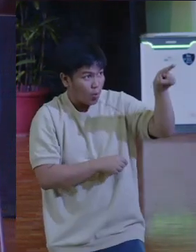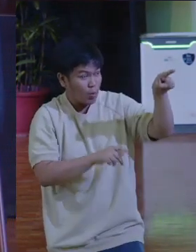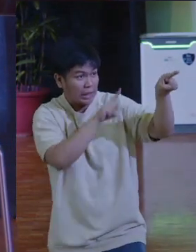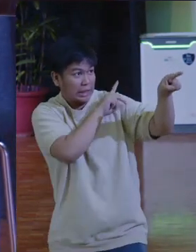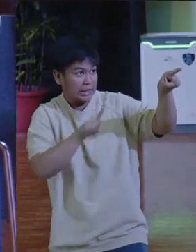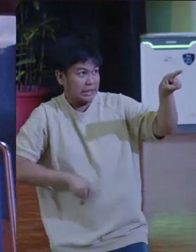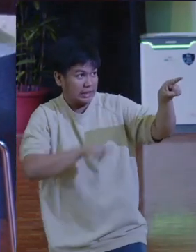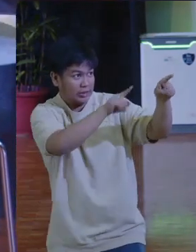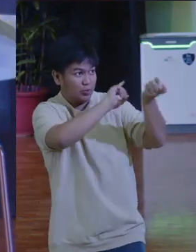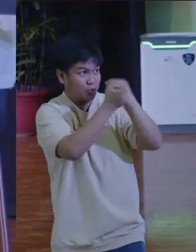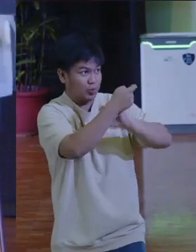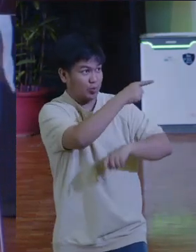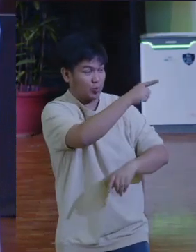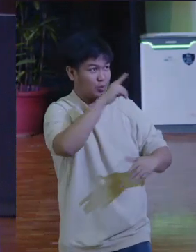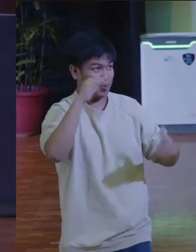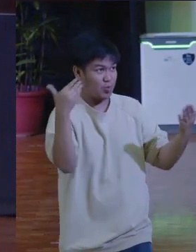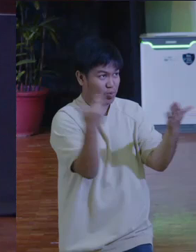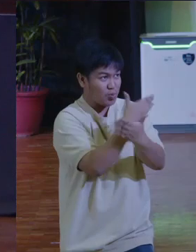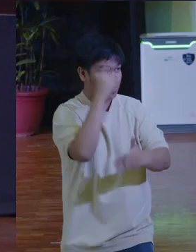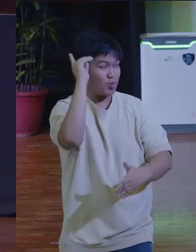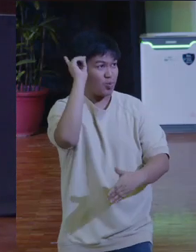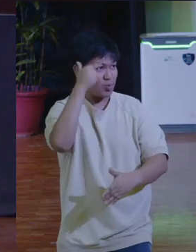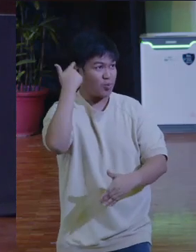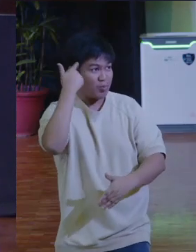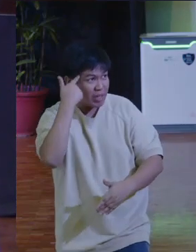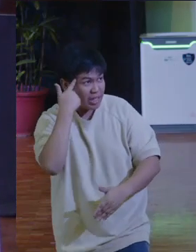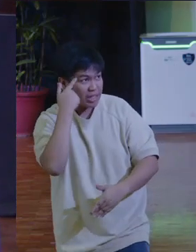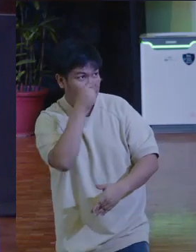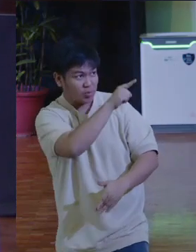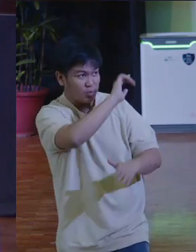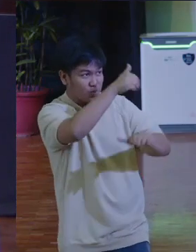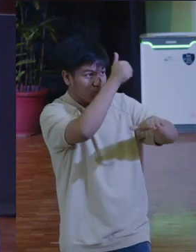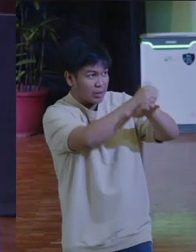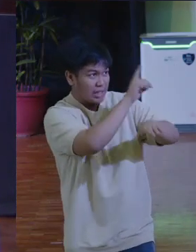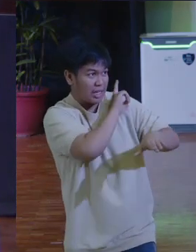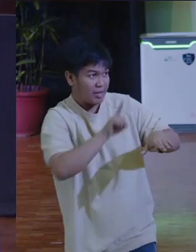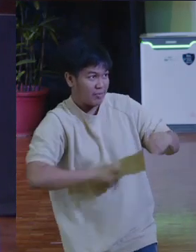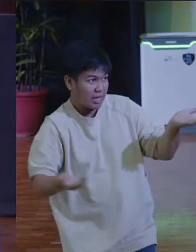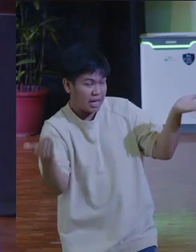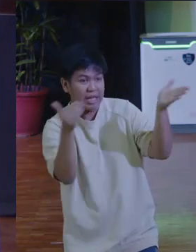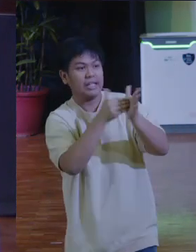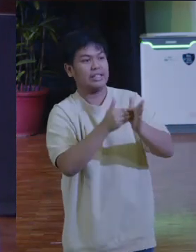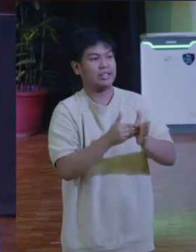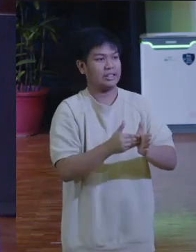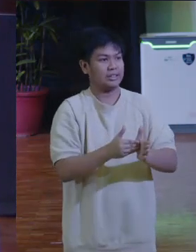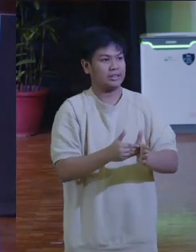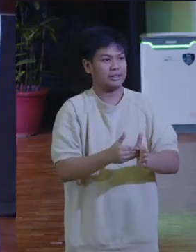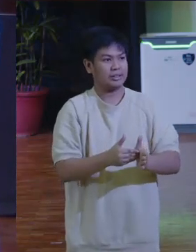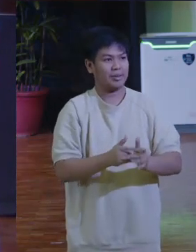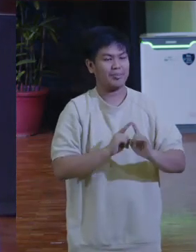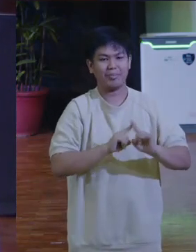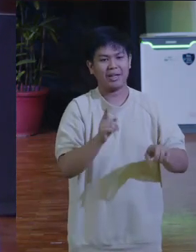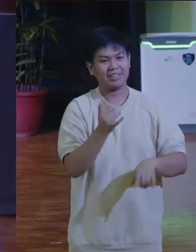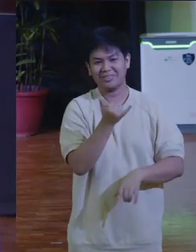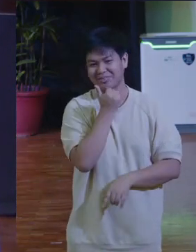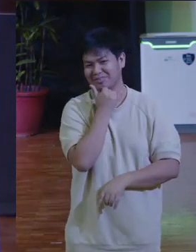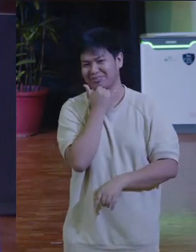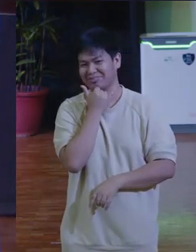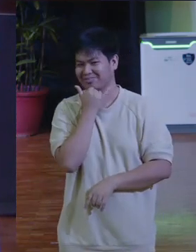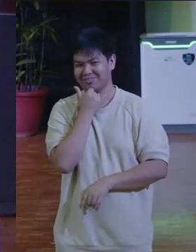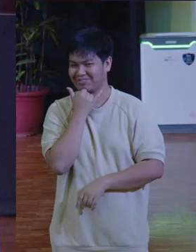niya, i-restore niya yung kingdom of David. At ang kingdom of David, ang